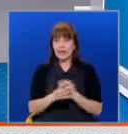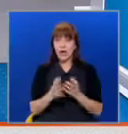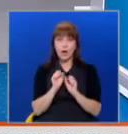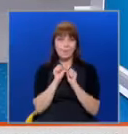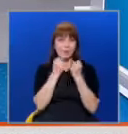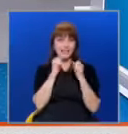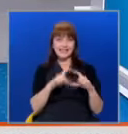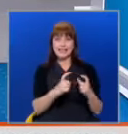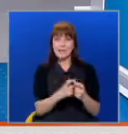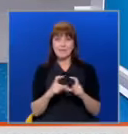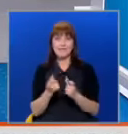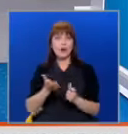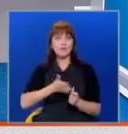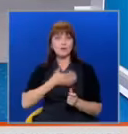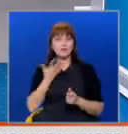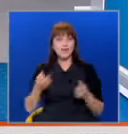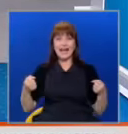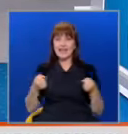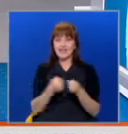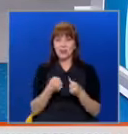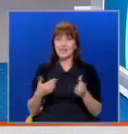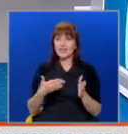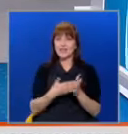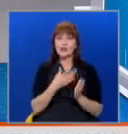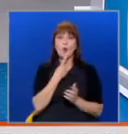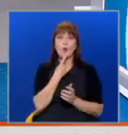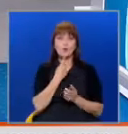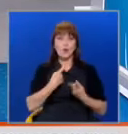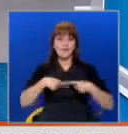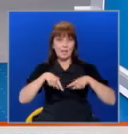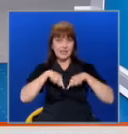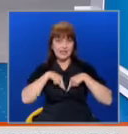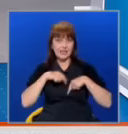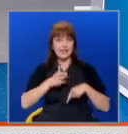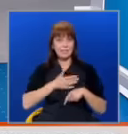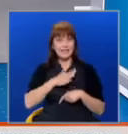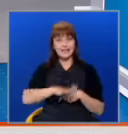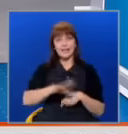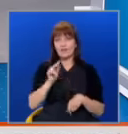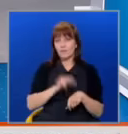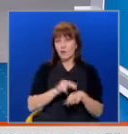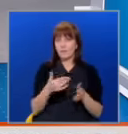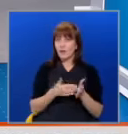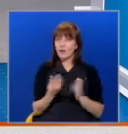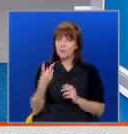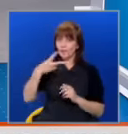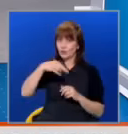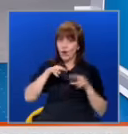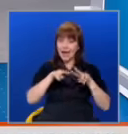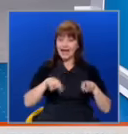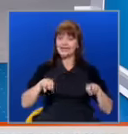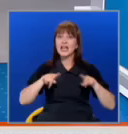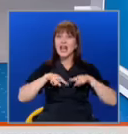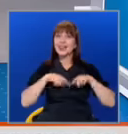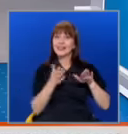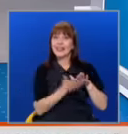Протест на семействата на загинали при катастрофи срещу условна присъда за смърт на дете в Пловдив. Поводът е повторното разглеждане на делото